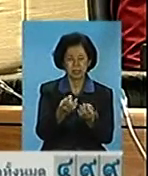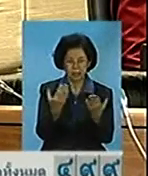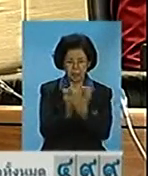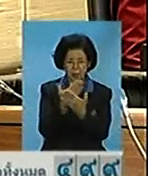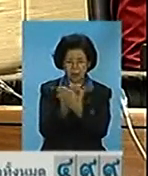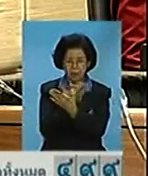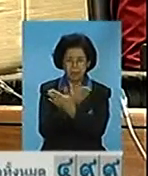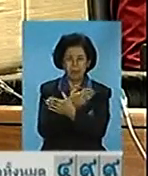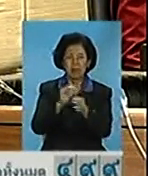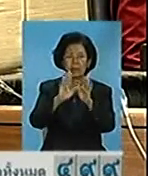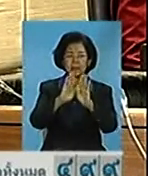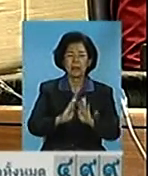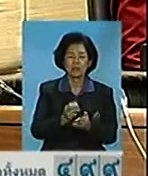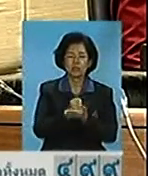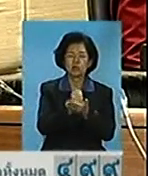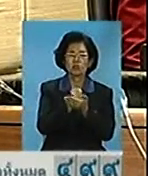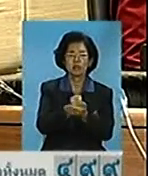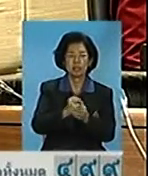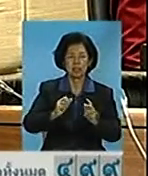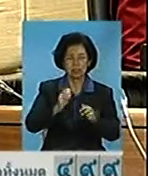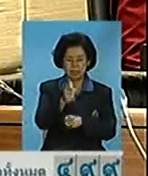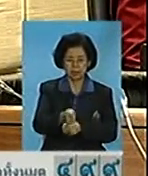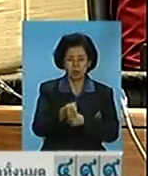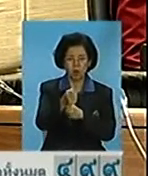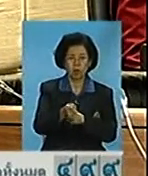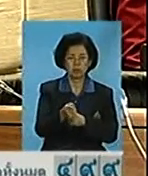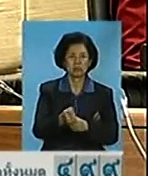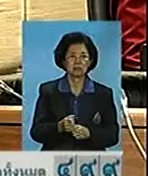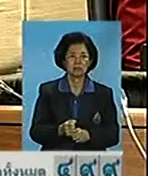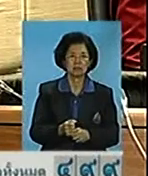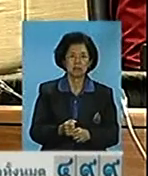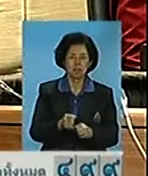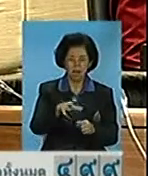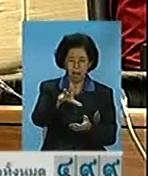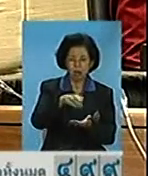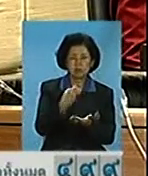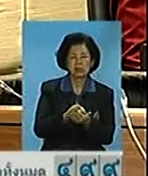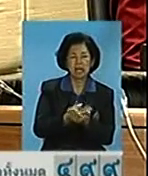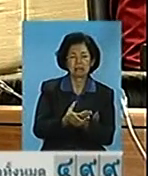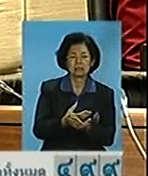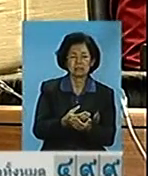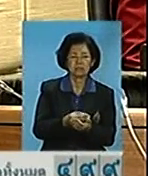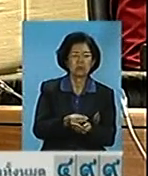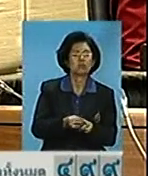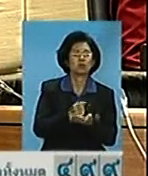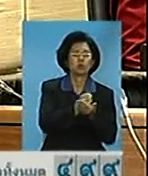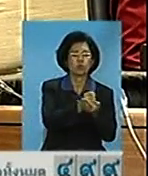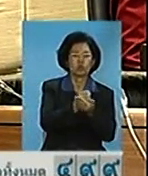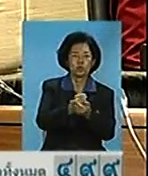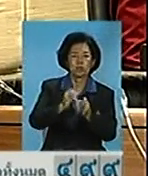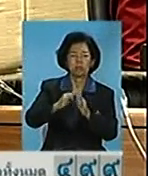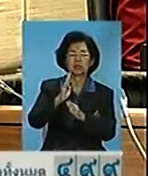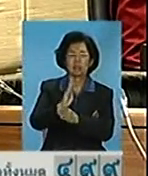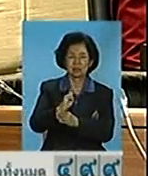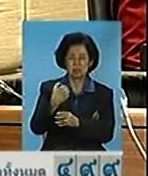การช่วยเหลือเกษตรกรและในขณะเดียวกันเอาเงินของเกษตรกรไปช่วยภาคธุรกิจที่เขามีแหล่งที่จ